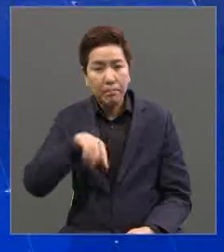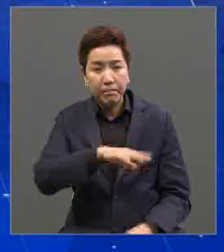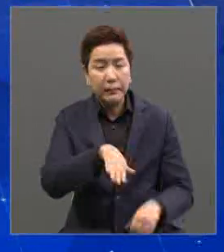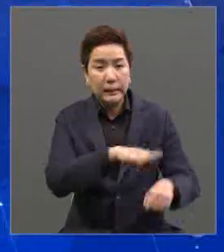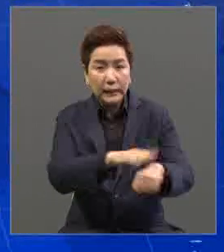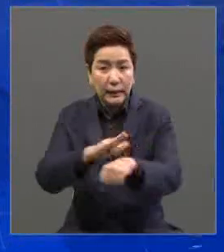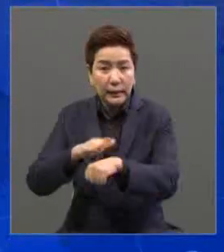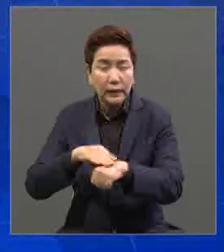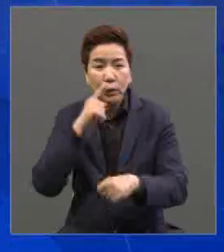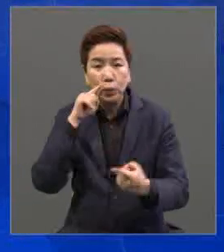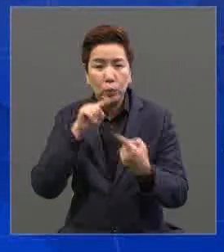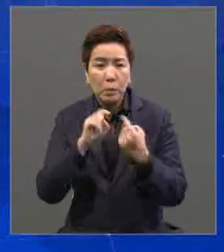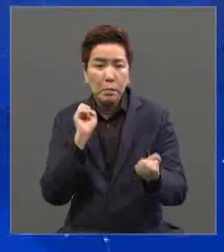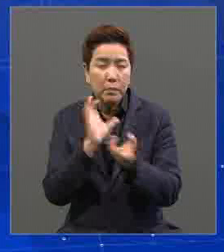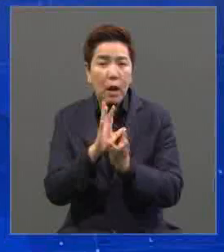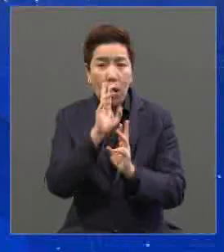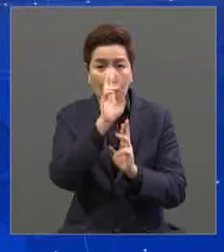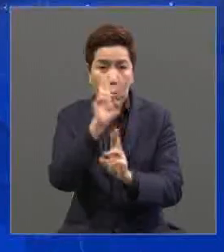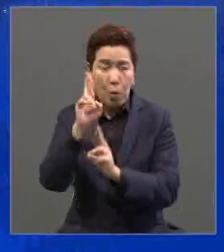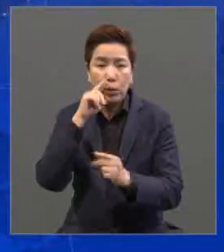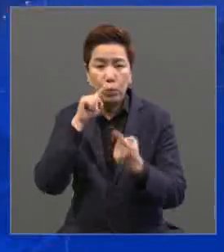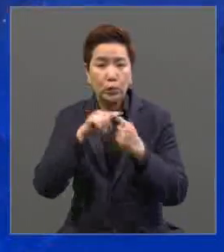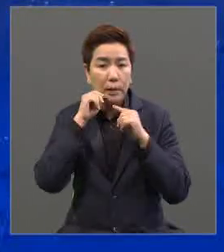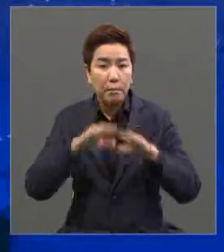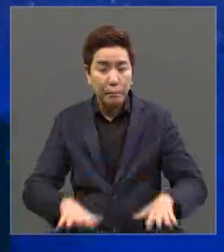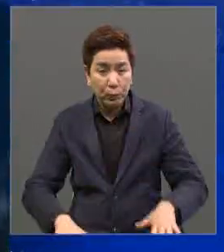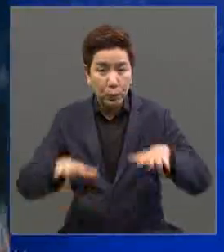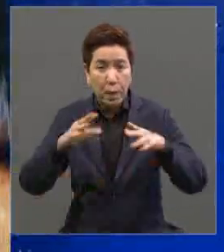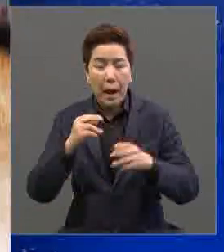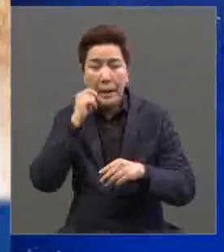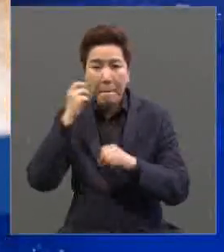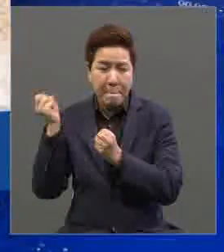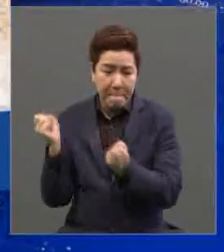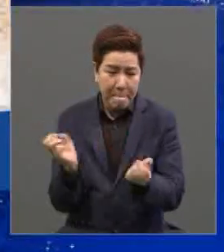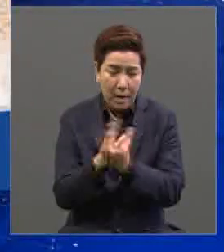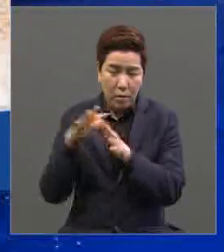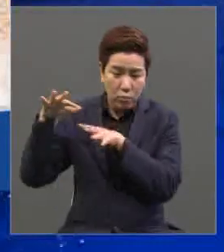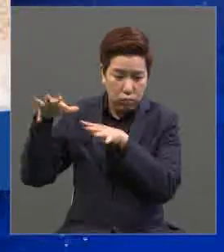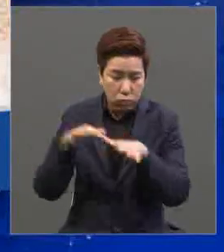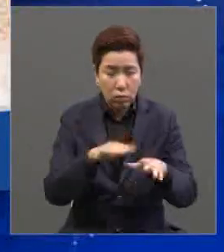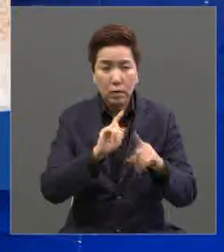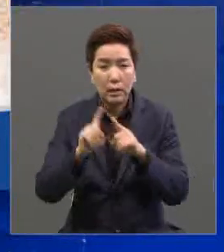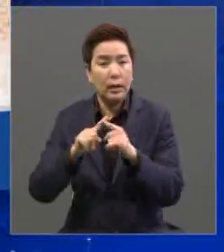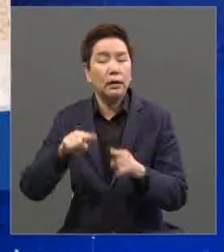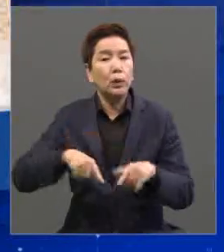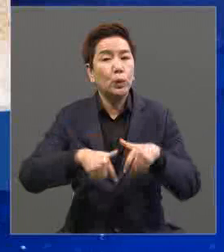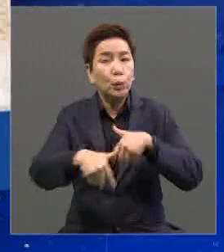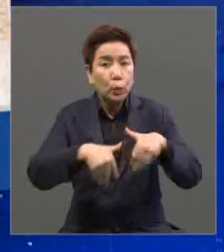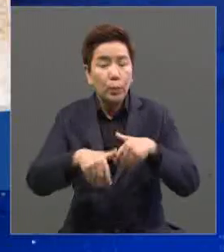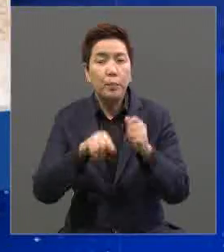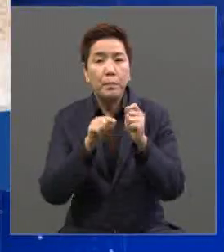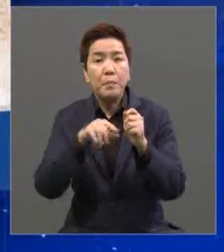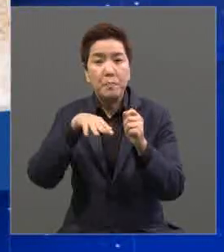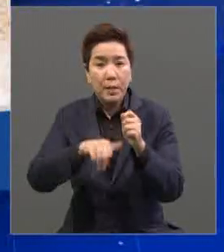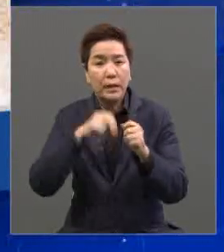าศเตือนพื้นที่เสี่ยงเฝ้าระวังสถานการณ์น้ำท่วมฉับพลันน้ำป่าไหลหลากดินโคลนถล่มและพื้นที่ชุมชนเมือง